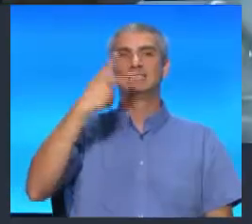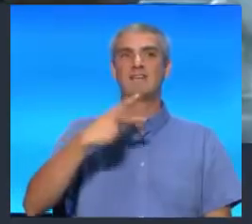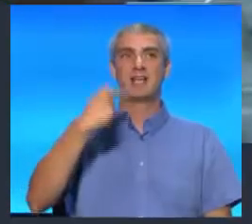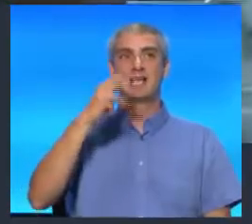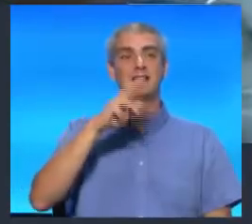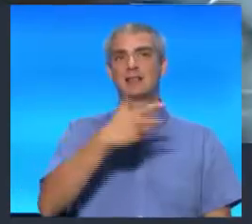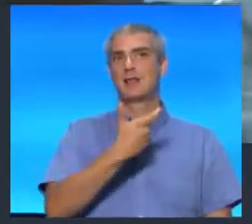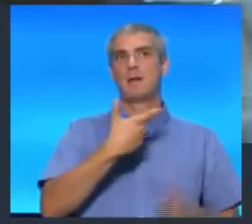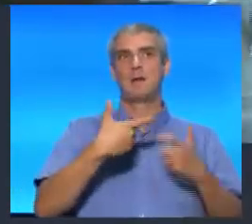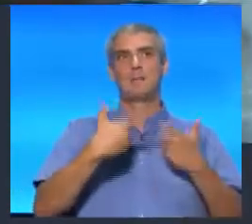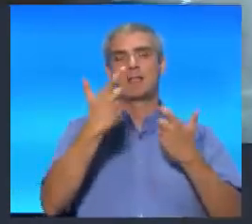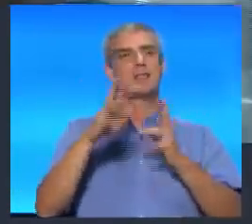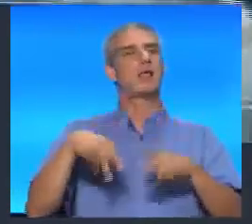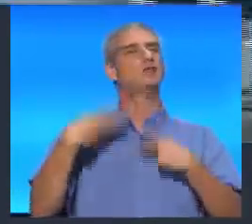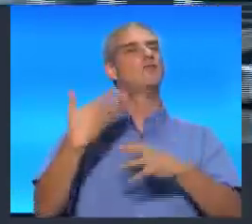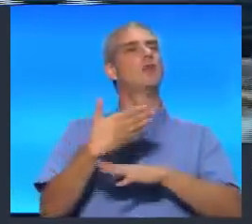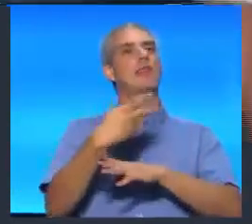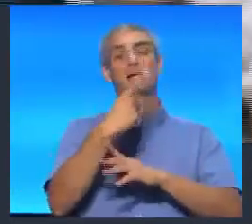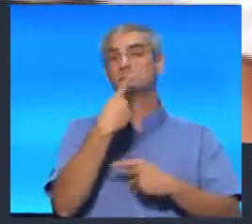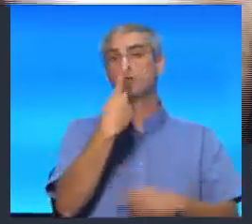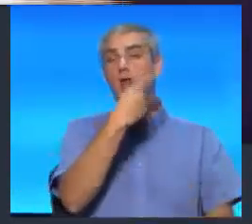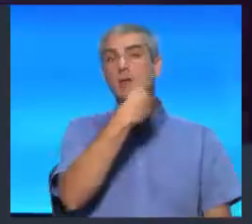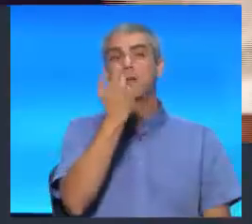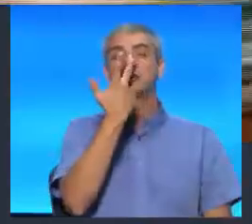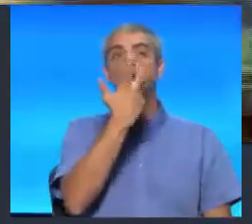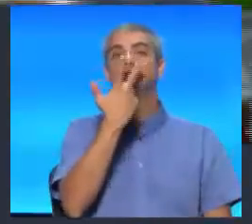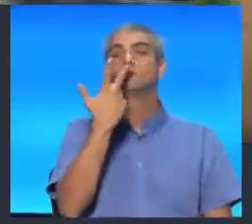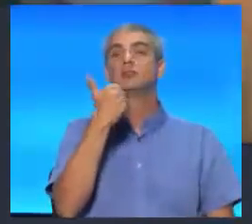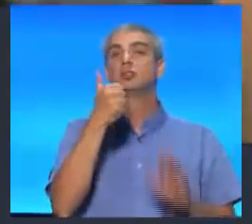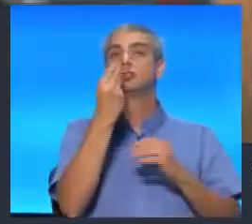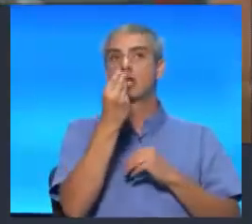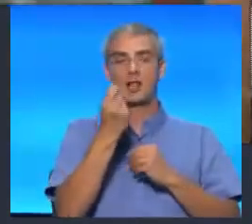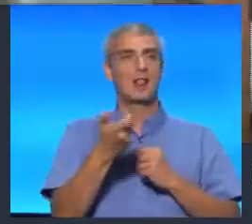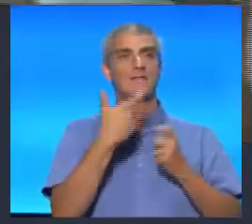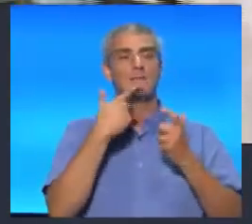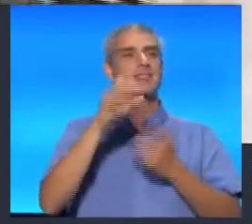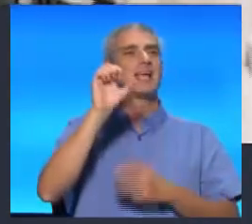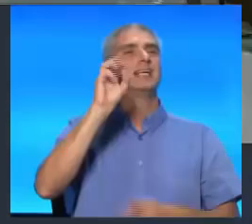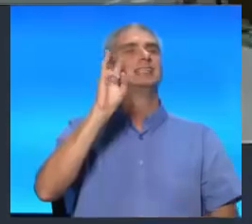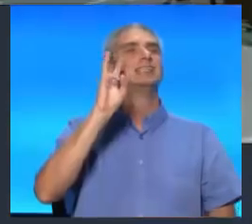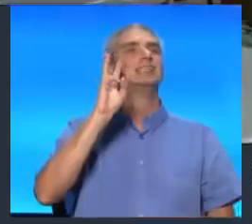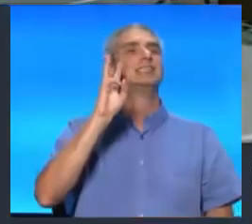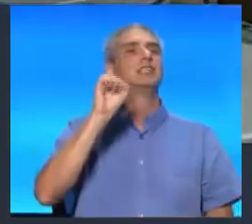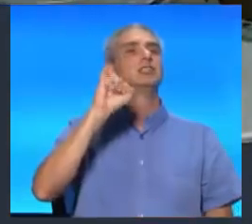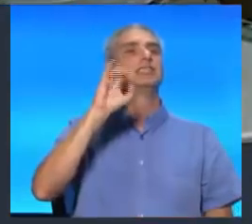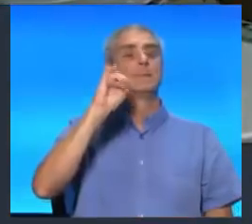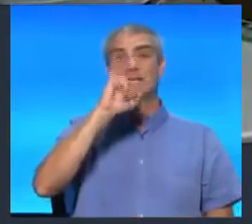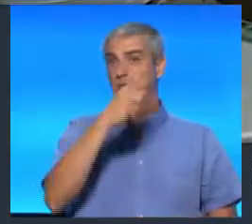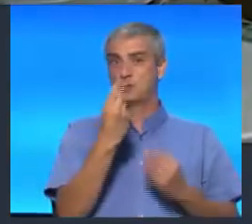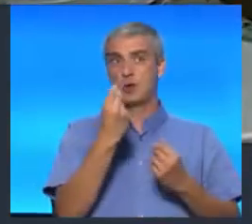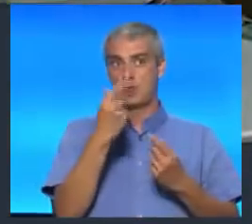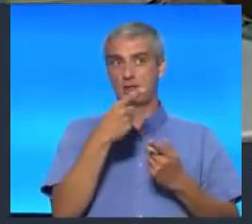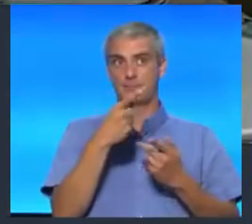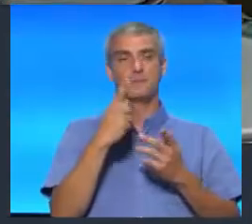הציונית ושבו דגים לגבולם ב-136 שקלים, ומנת הסשימי רודפת הצדק, שלפיה הגונב